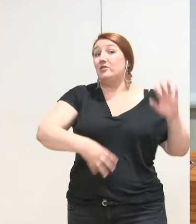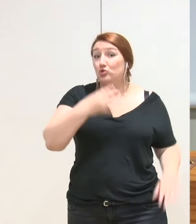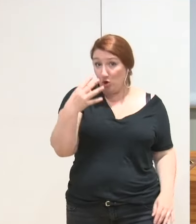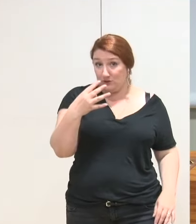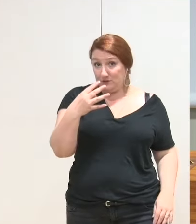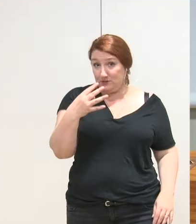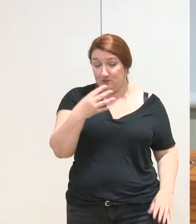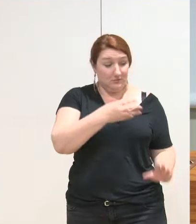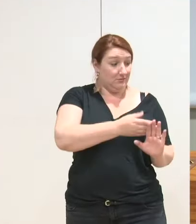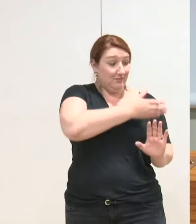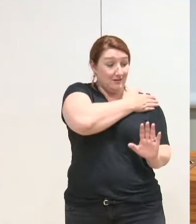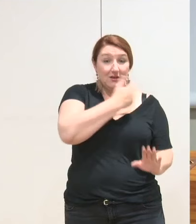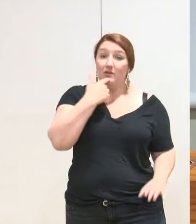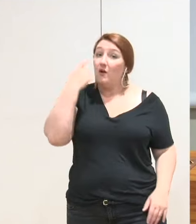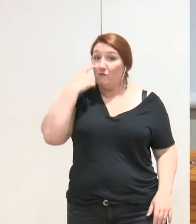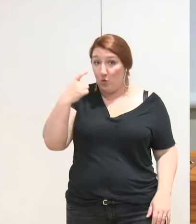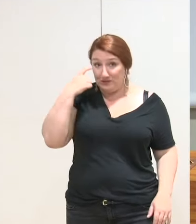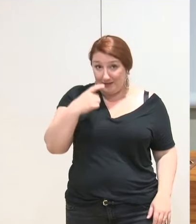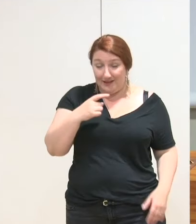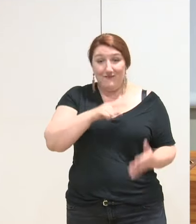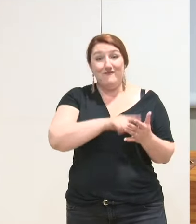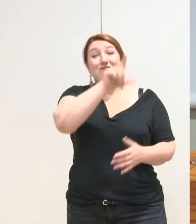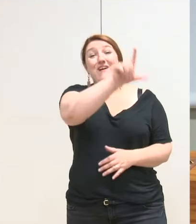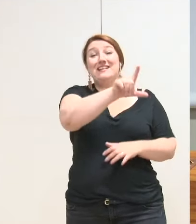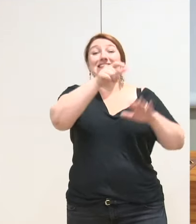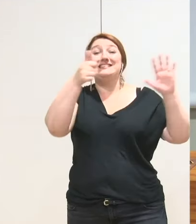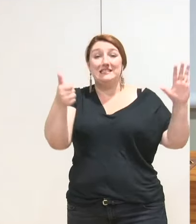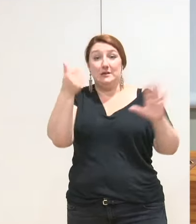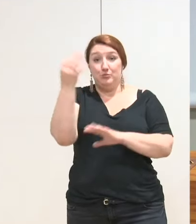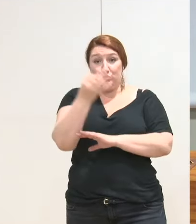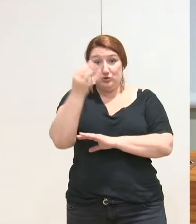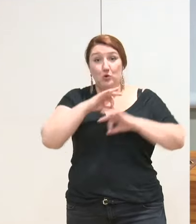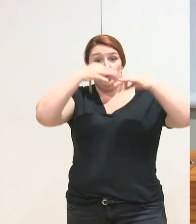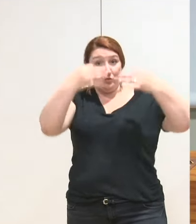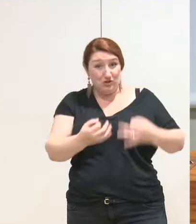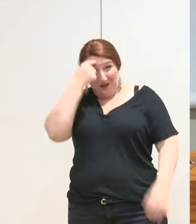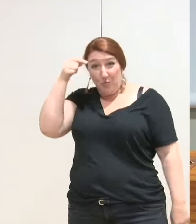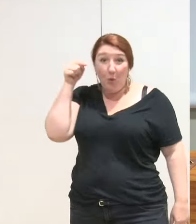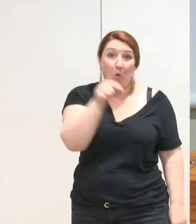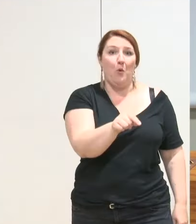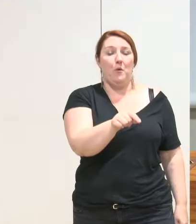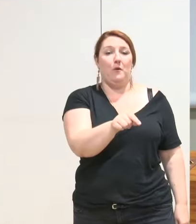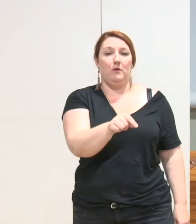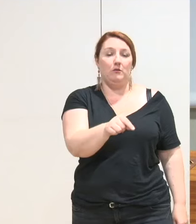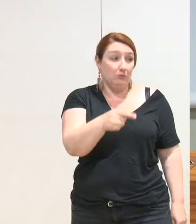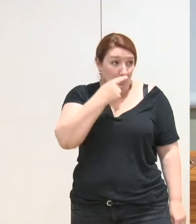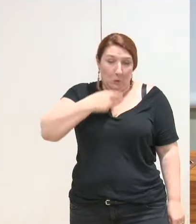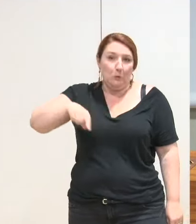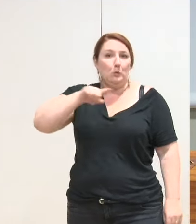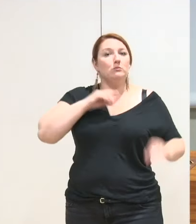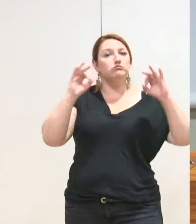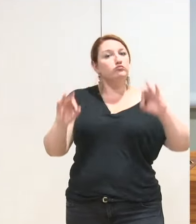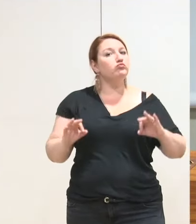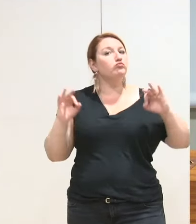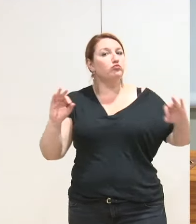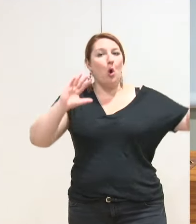constater avec nous que 26 % du budget formation de la ville l'UR a été consacré ce qui nous paraissait aussi être une